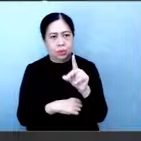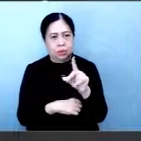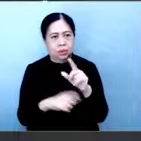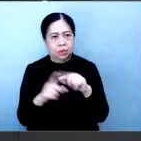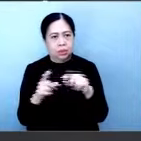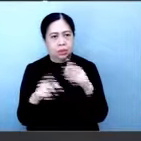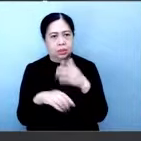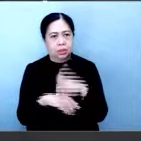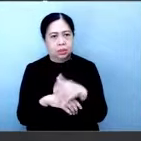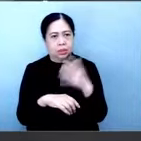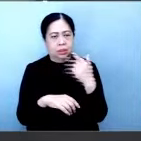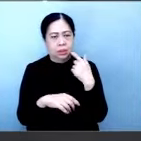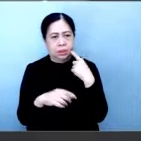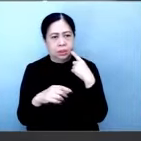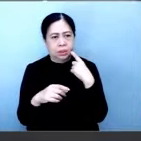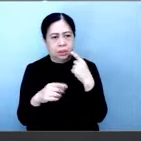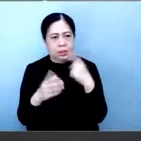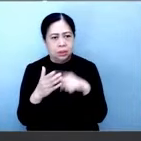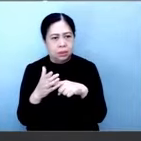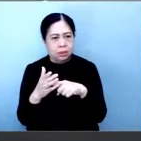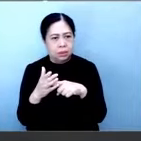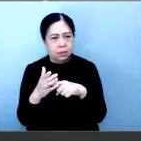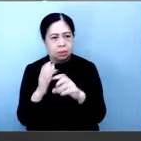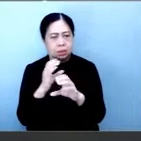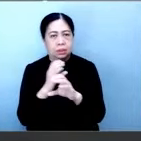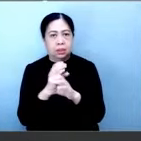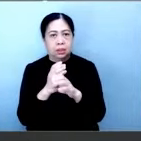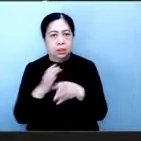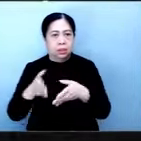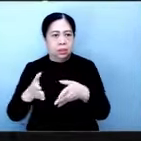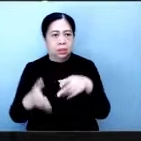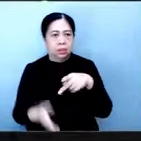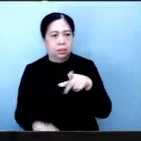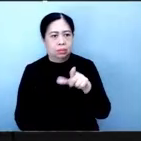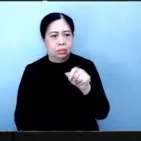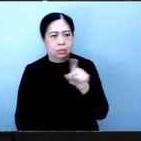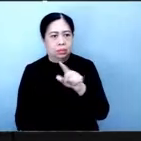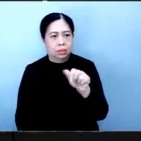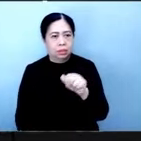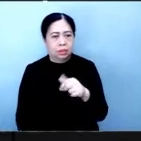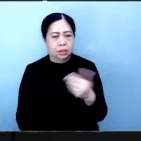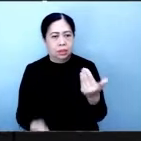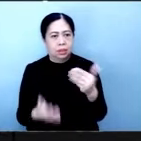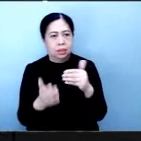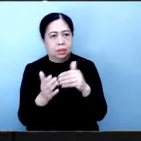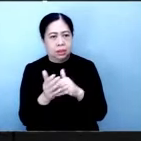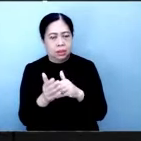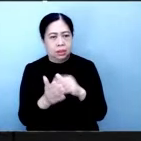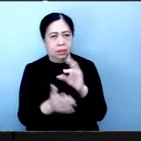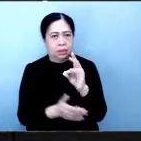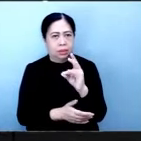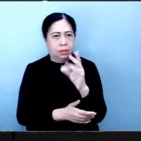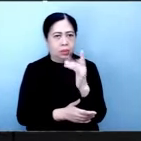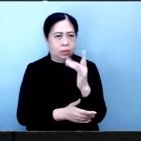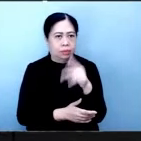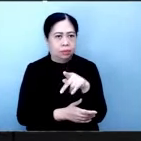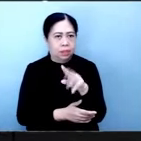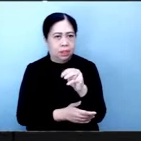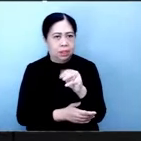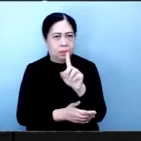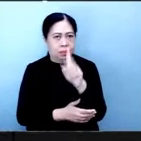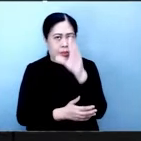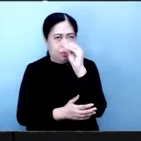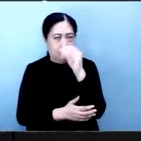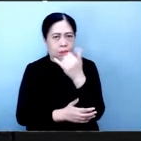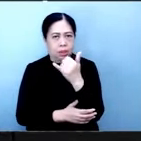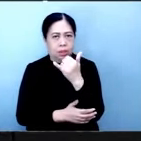2 minuto, nakitang huminto ang kotse sa gilid ng plaza. Sa sunod na video, 7:25 p.m., isang lalaking nakadilaw